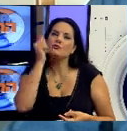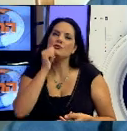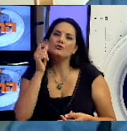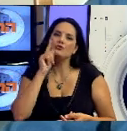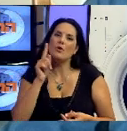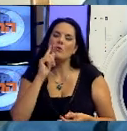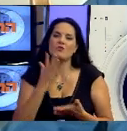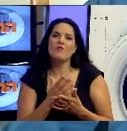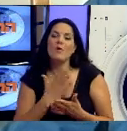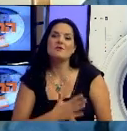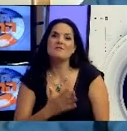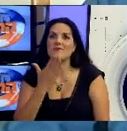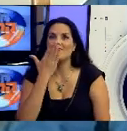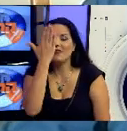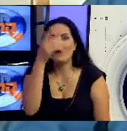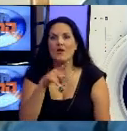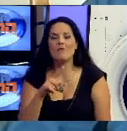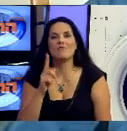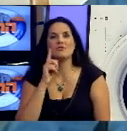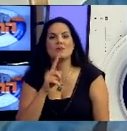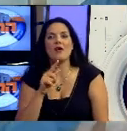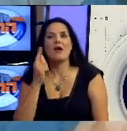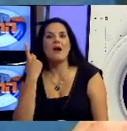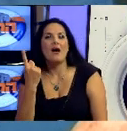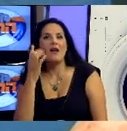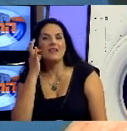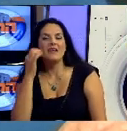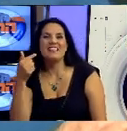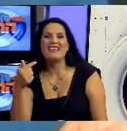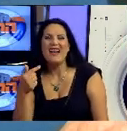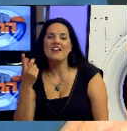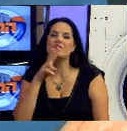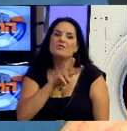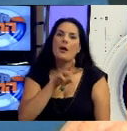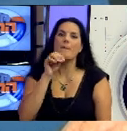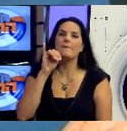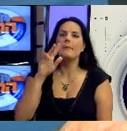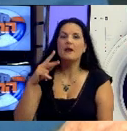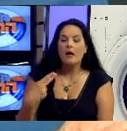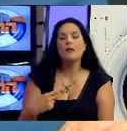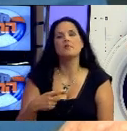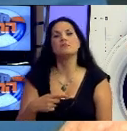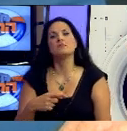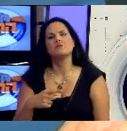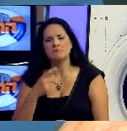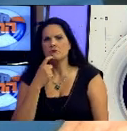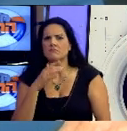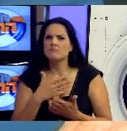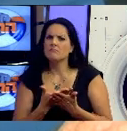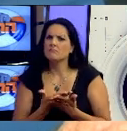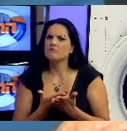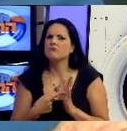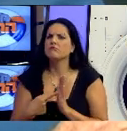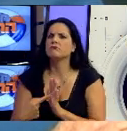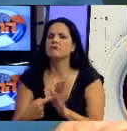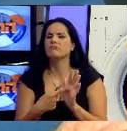לקרוא אודותיהם כבר בשמן, האחת גאיה והשנייה מיקה, ולמעשה פורסת בפנינו יריעה מאוד מאוד